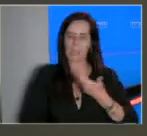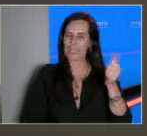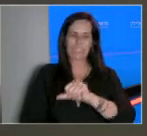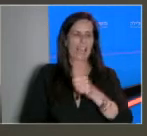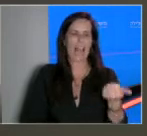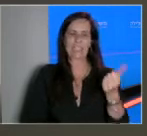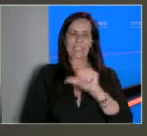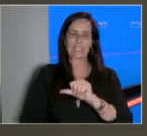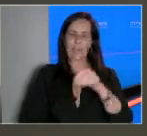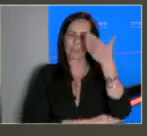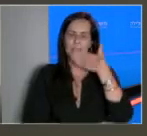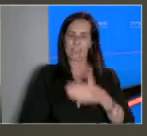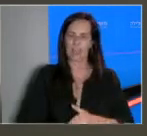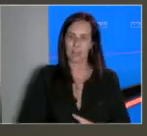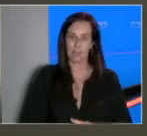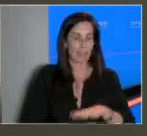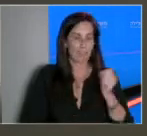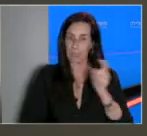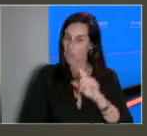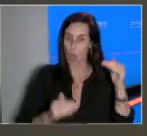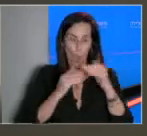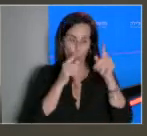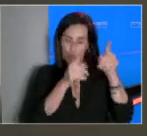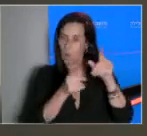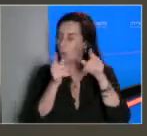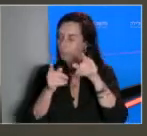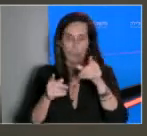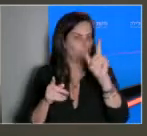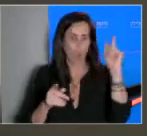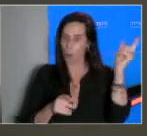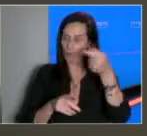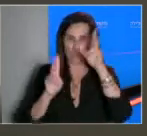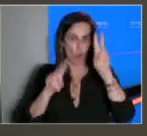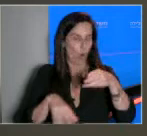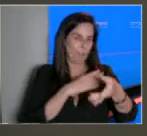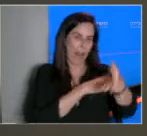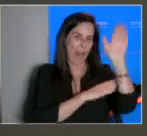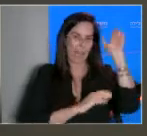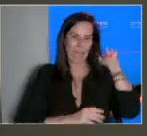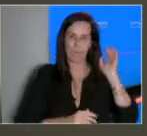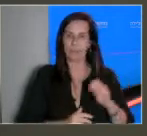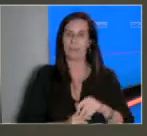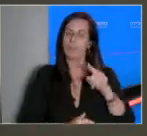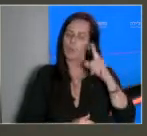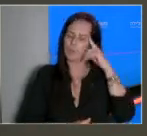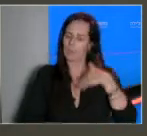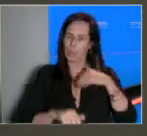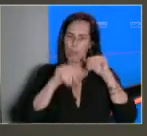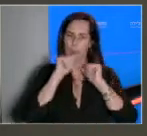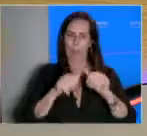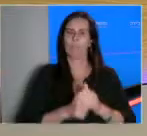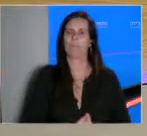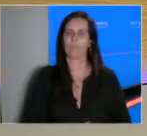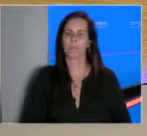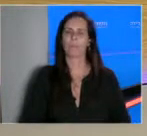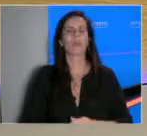סלקציה גזעית במדינת ישראל. ואם זה לא מתאים לו או להם, הם כולם יכולים ללכת הביתה. זוהי דעתי ואני תומך